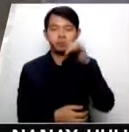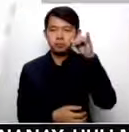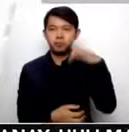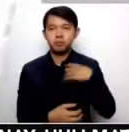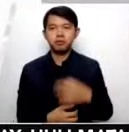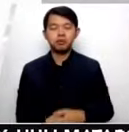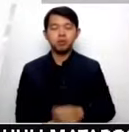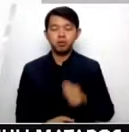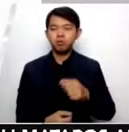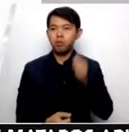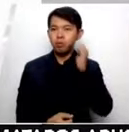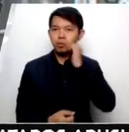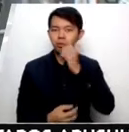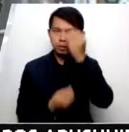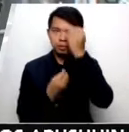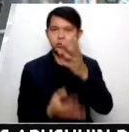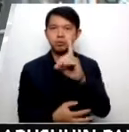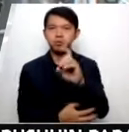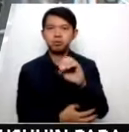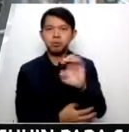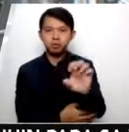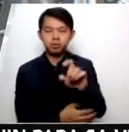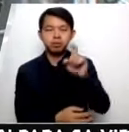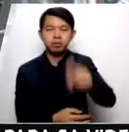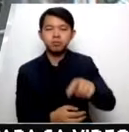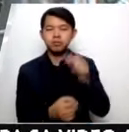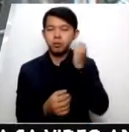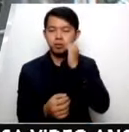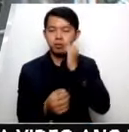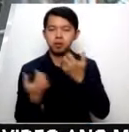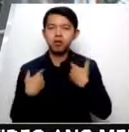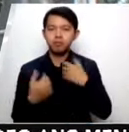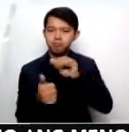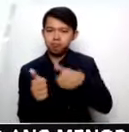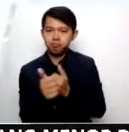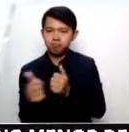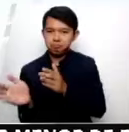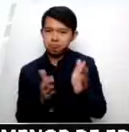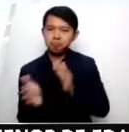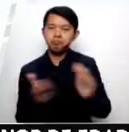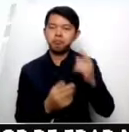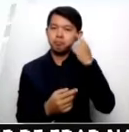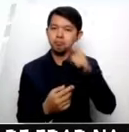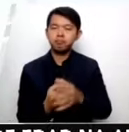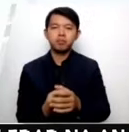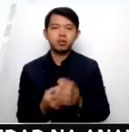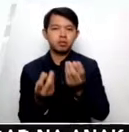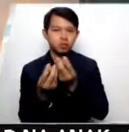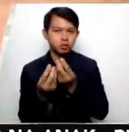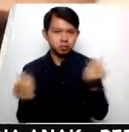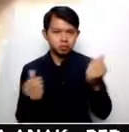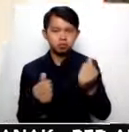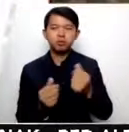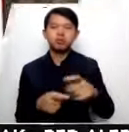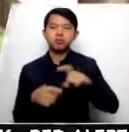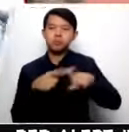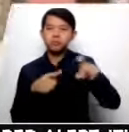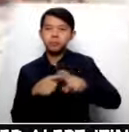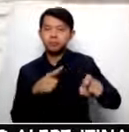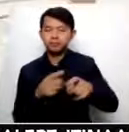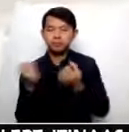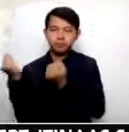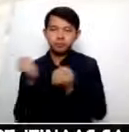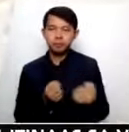Doe na magpatupad ng contingency plan para maitawid Ang pangangailangan sa kuryente sakaling may pumalyang power plant wala pang